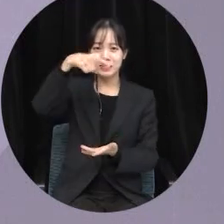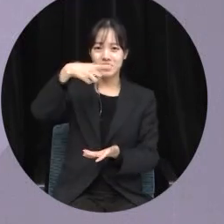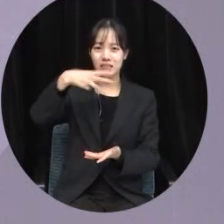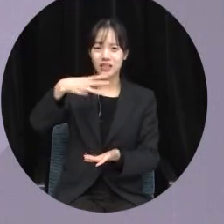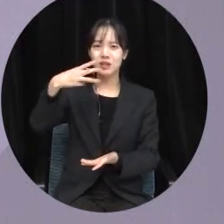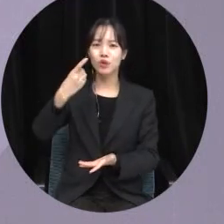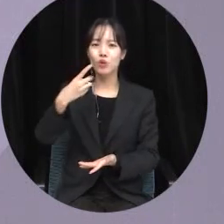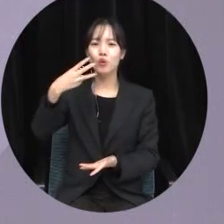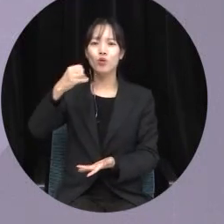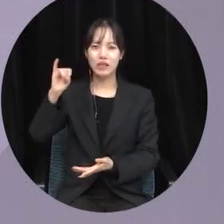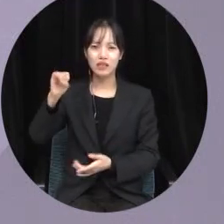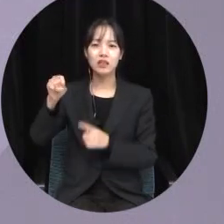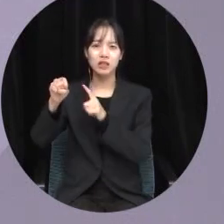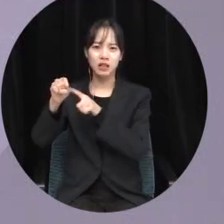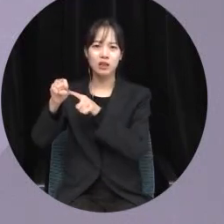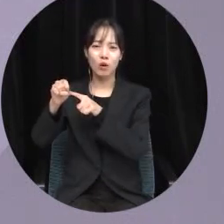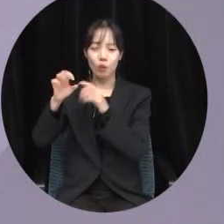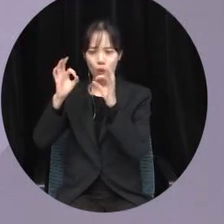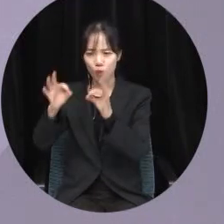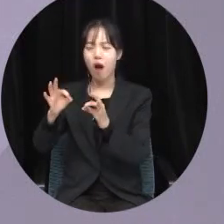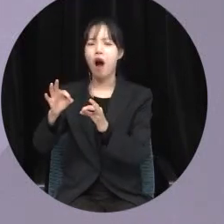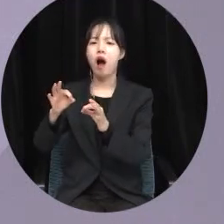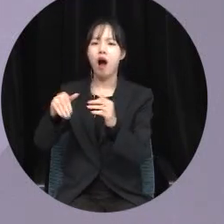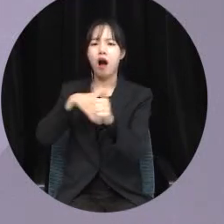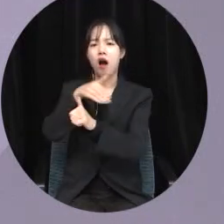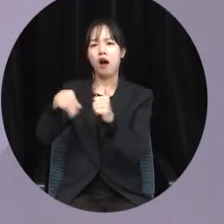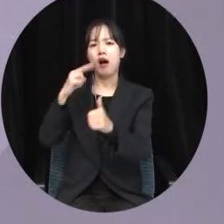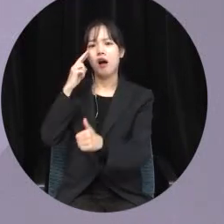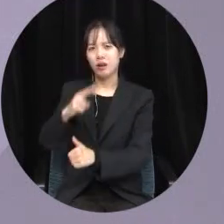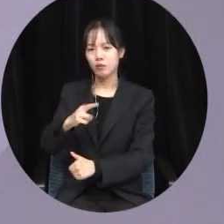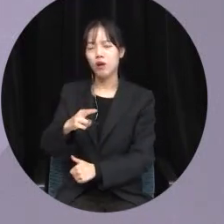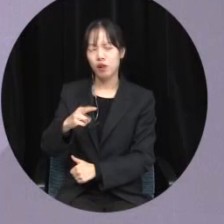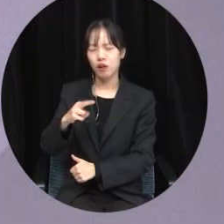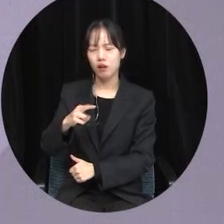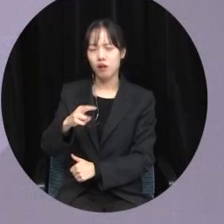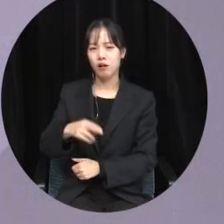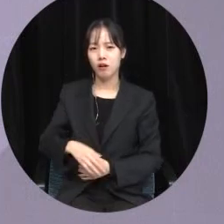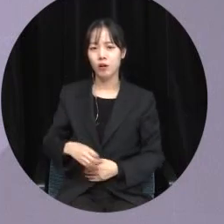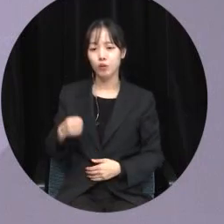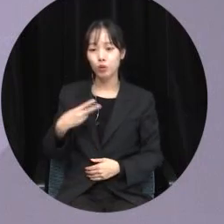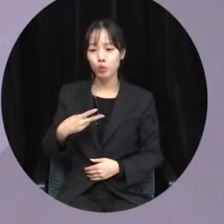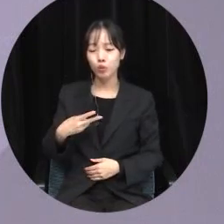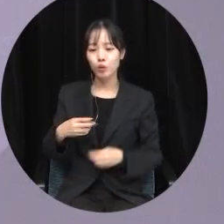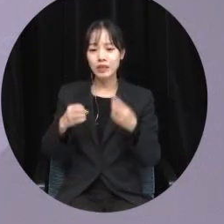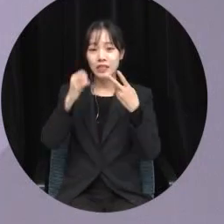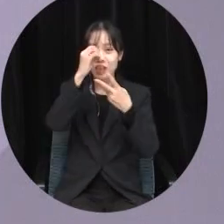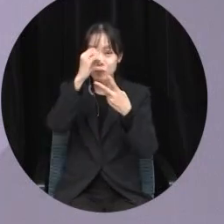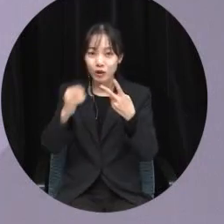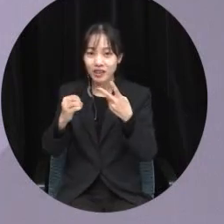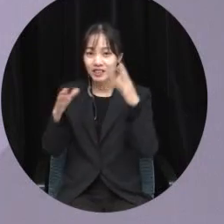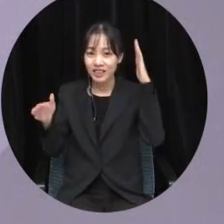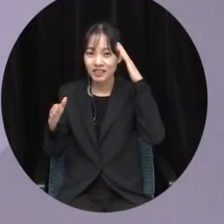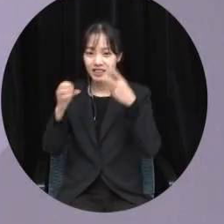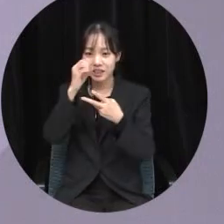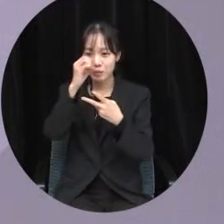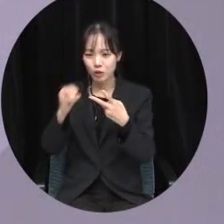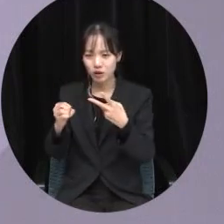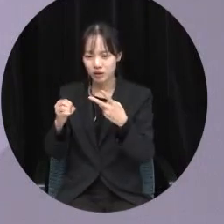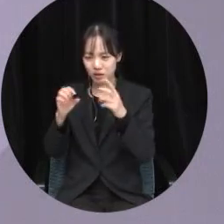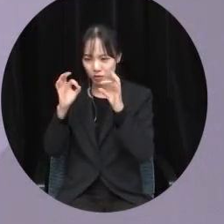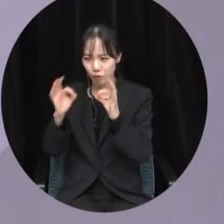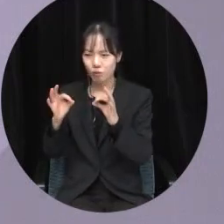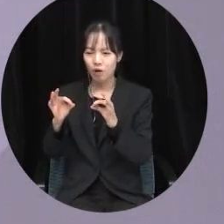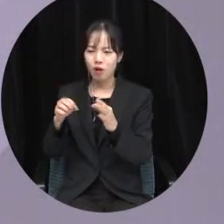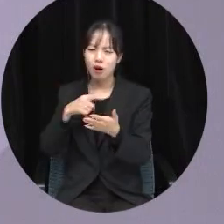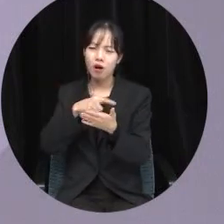실상을 파악할 정도로 매우 심각하지요. 그리고 약 한 2%에 달하는 학생들이 피해에 시달리고